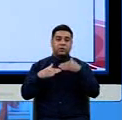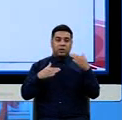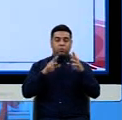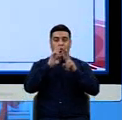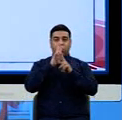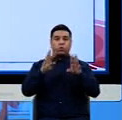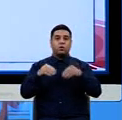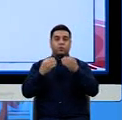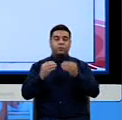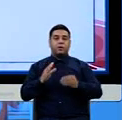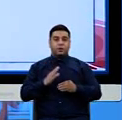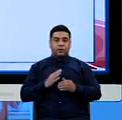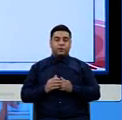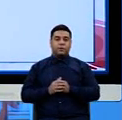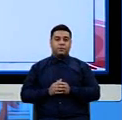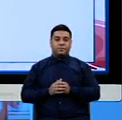chap tomonda ko'rsatib berdik.